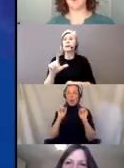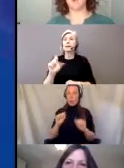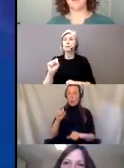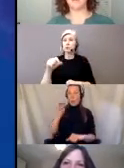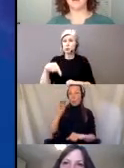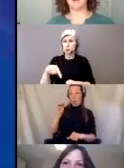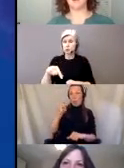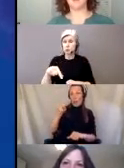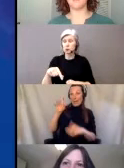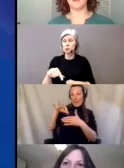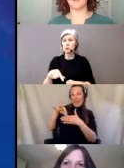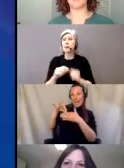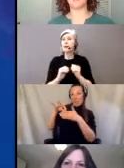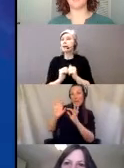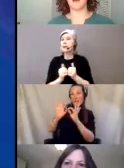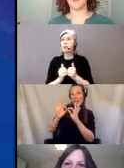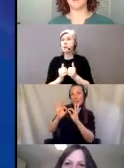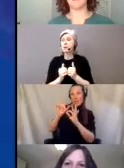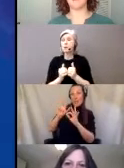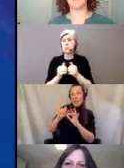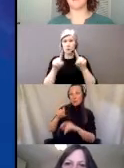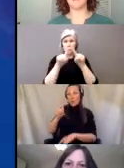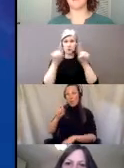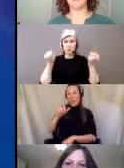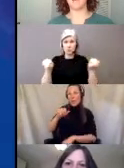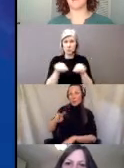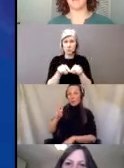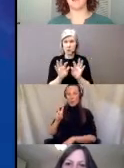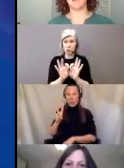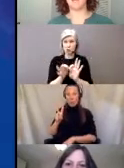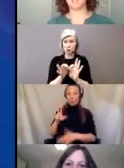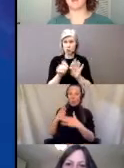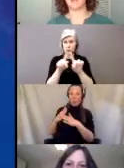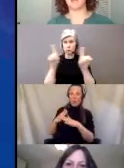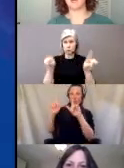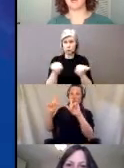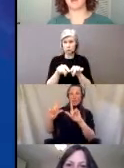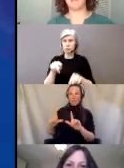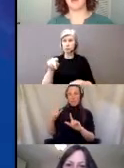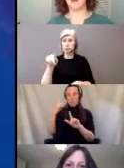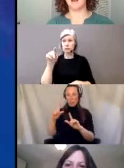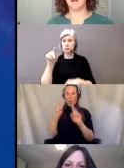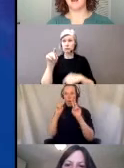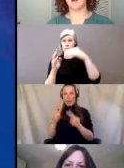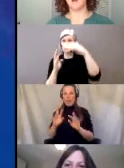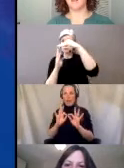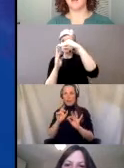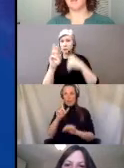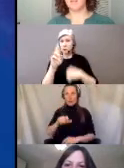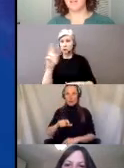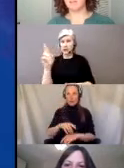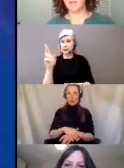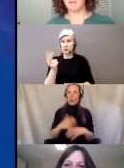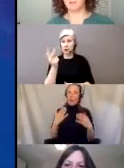trois points dans le coin supérieur droit de la vidéo de l'interprète et choisir l'épingle. On a